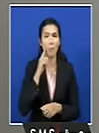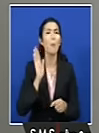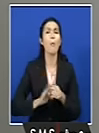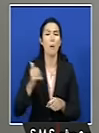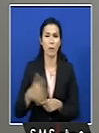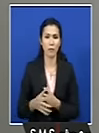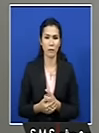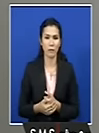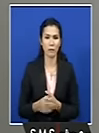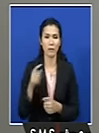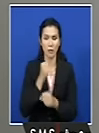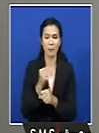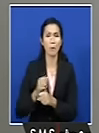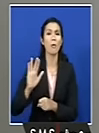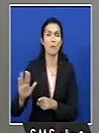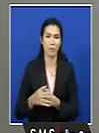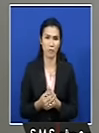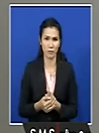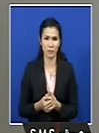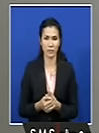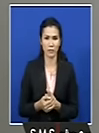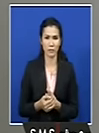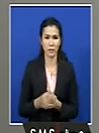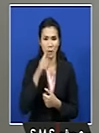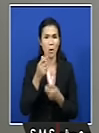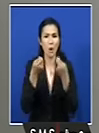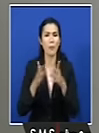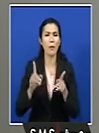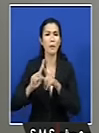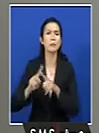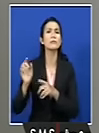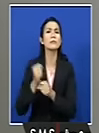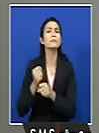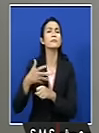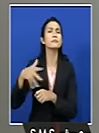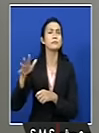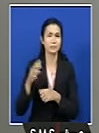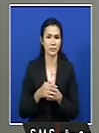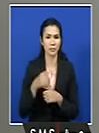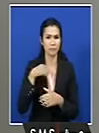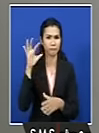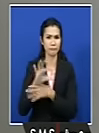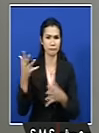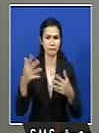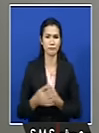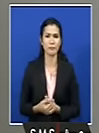แล้วเขาก็ทำงานของเขาบอกแบบอะไรเขาไปเรื่อยๆไปเปื่อยเขาผมไม่ได้บังคับอะไร